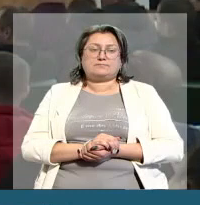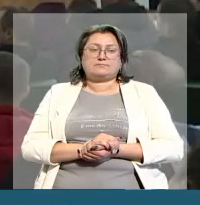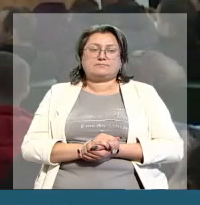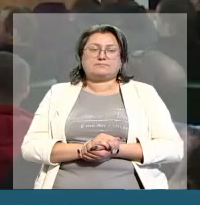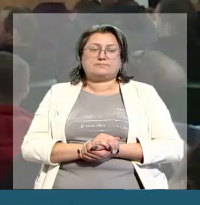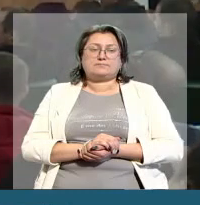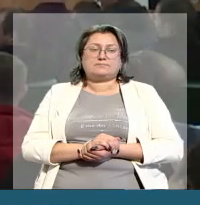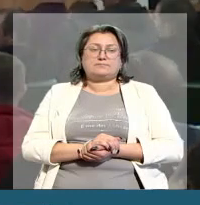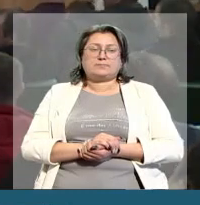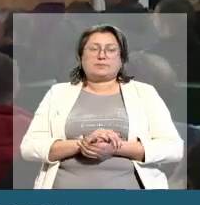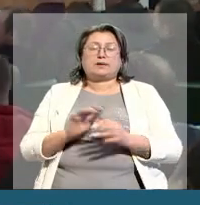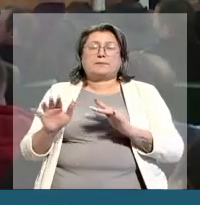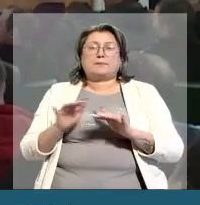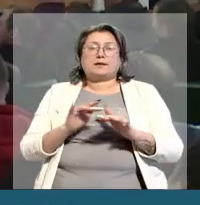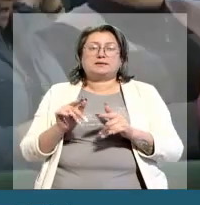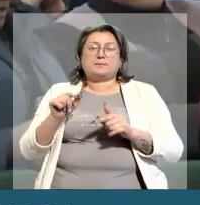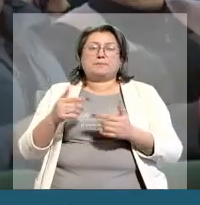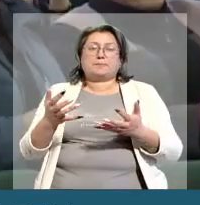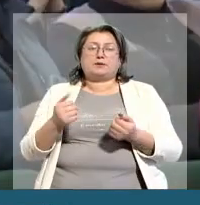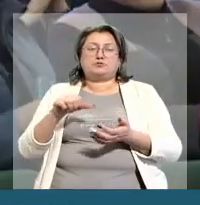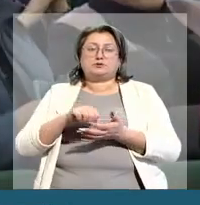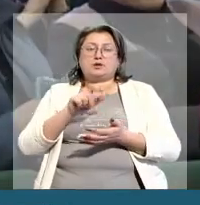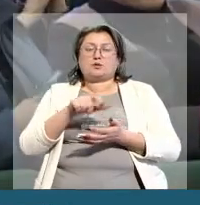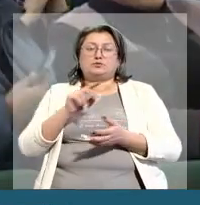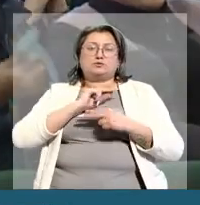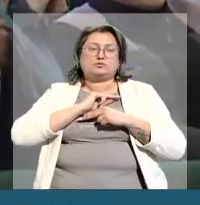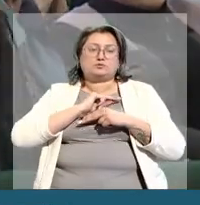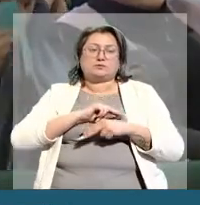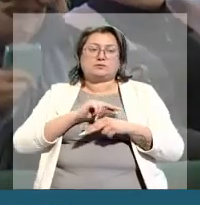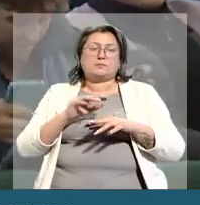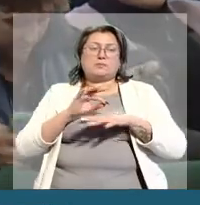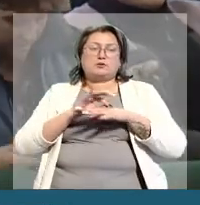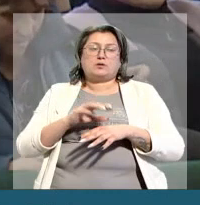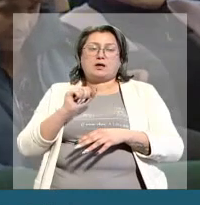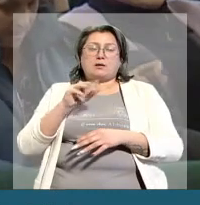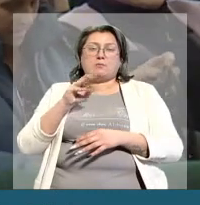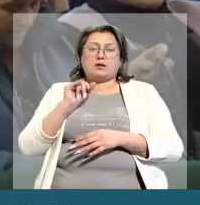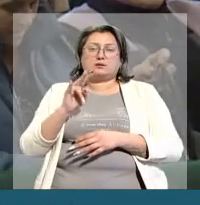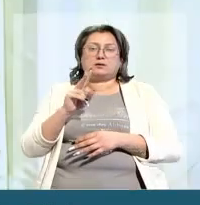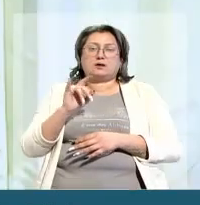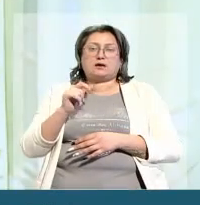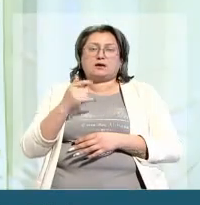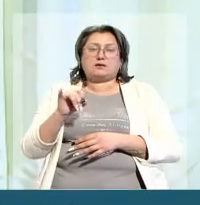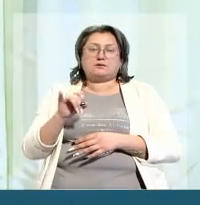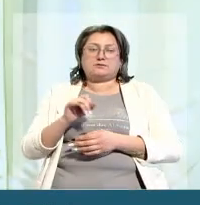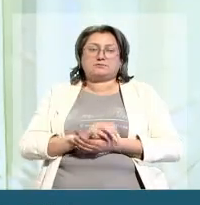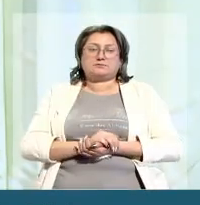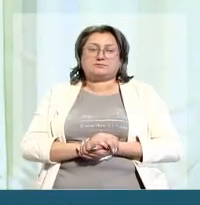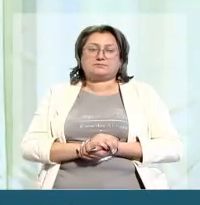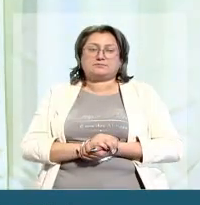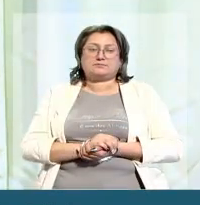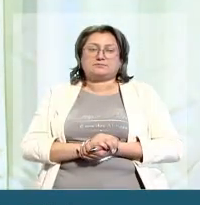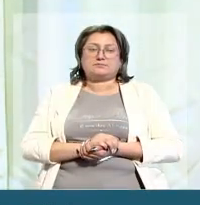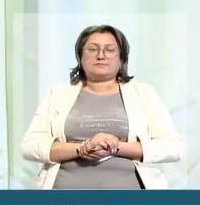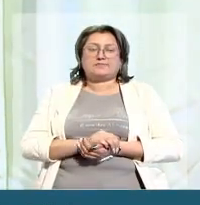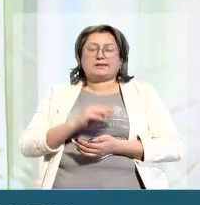Иволга алтын жауапкершілігі шектеулі серіктестігі ауыл шаруашылығы саласындағы жетекші кәсіпорынның бірі. Жыл сайын мұндағы шаруалар астық